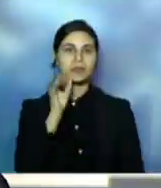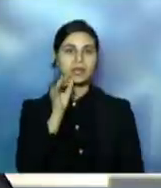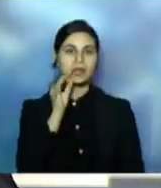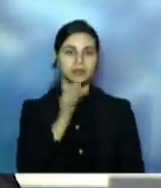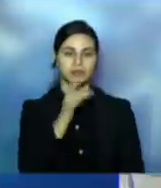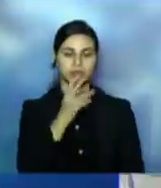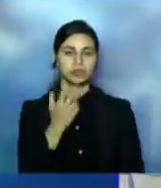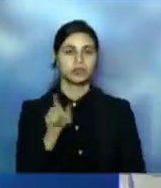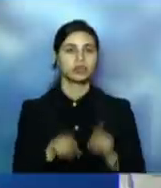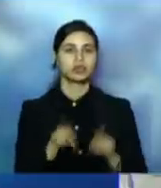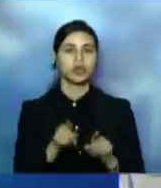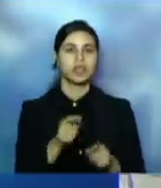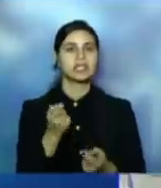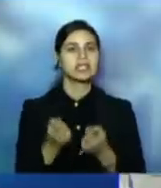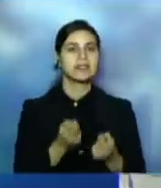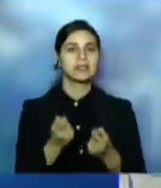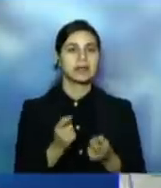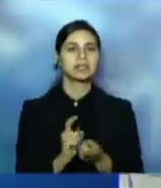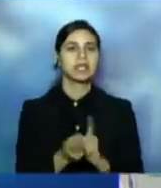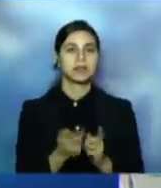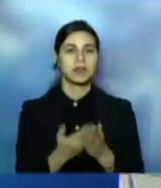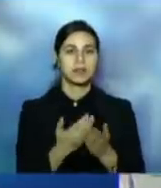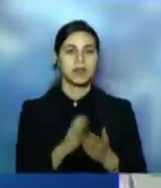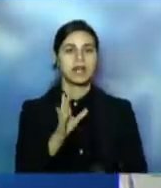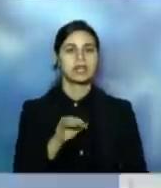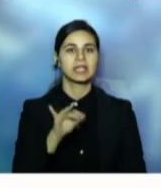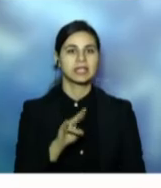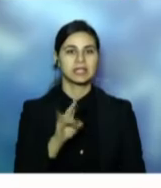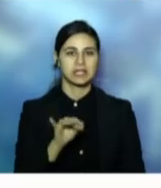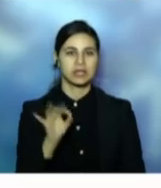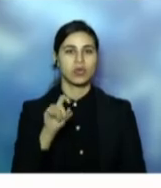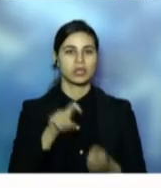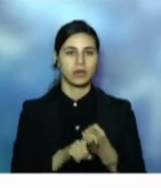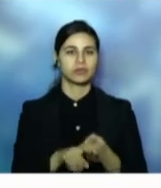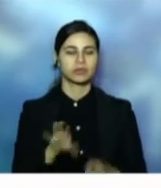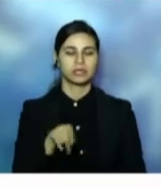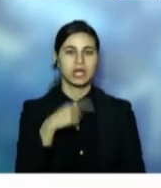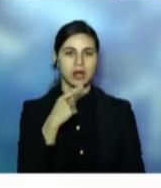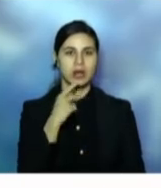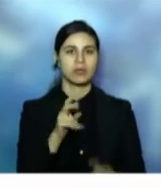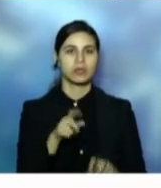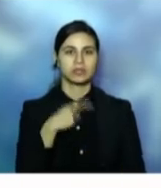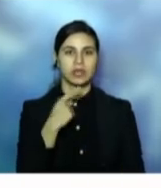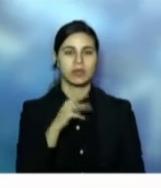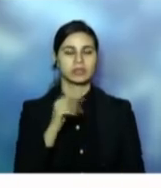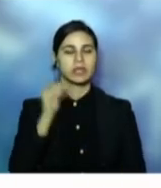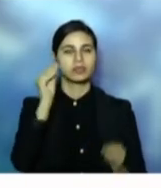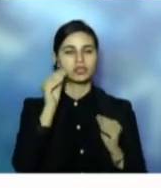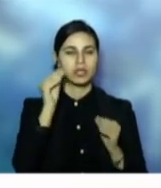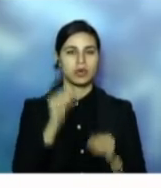მით უფრო რომ ზოგიერთი ნივთიერების გარდაქმნისთვის აი ქიტინთან დაკავშირებით არის ხოლმე ამაზე საუბარი და